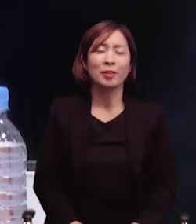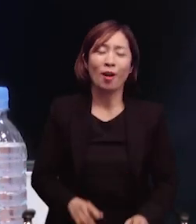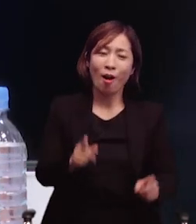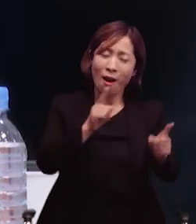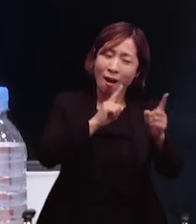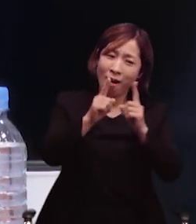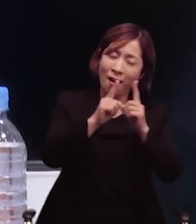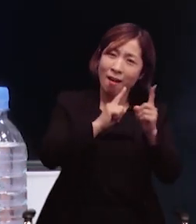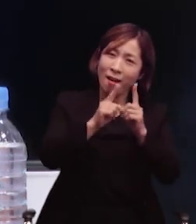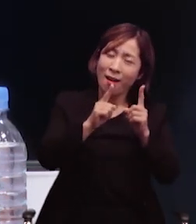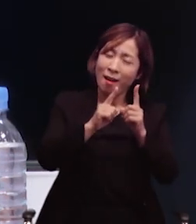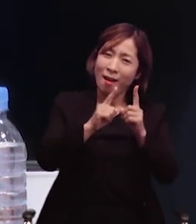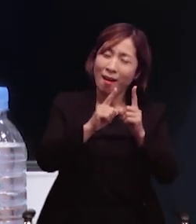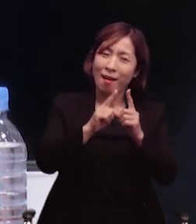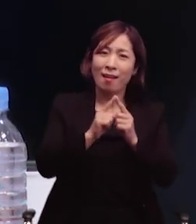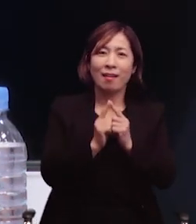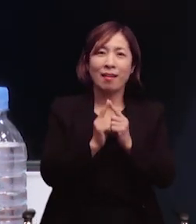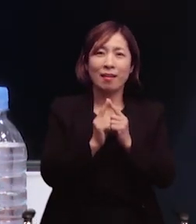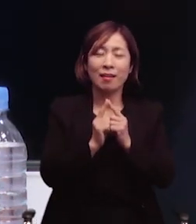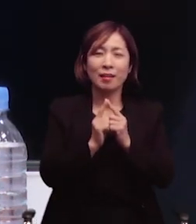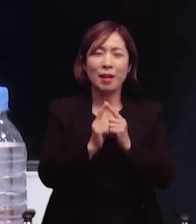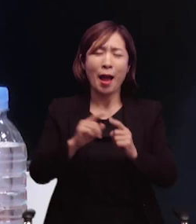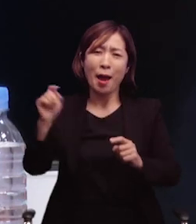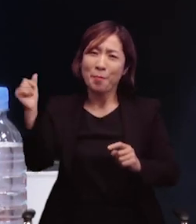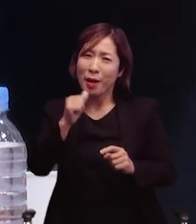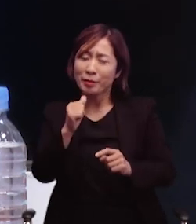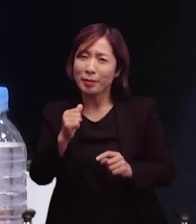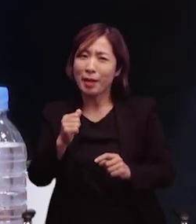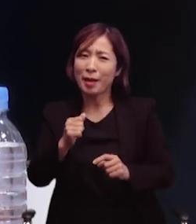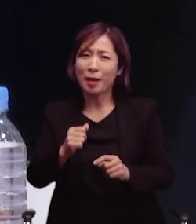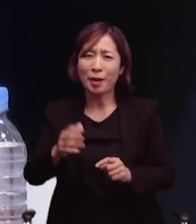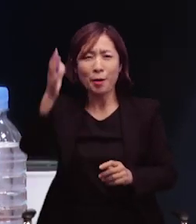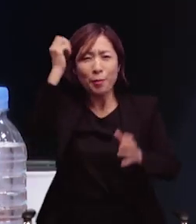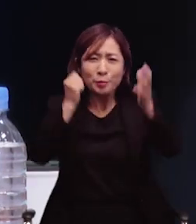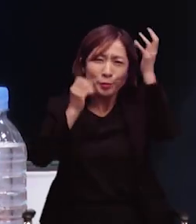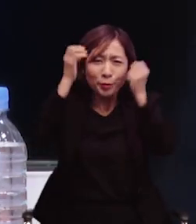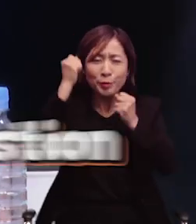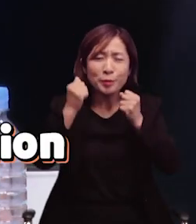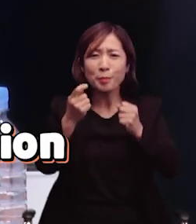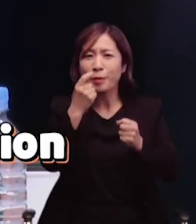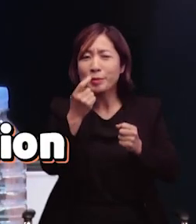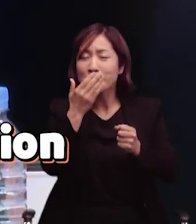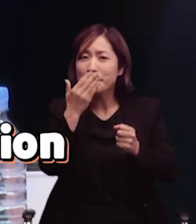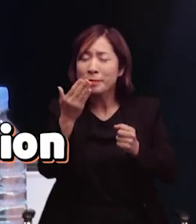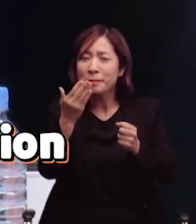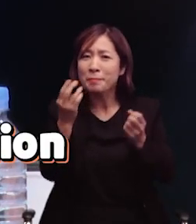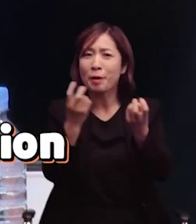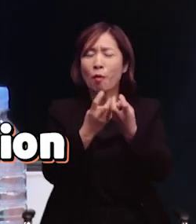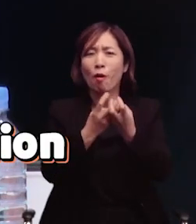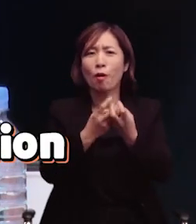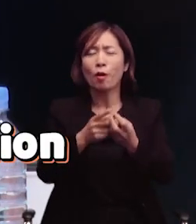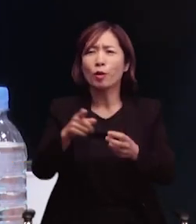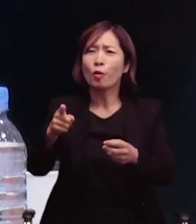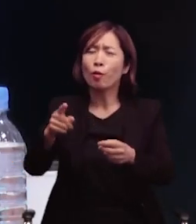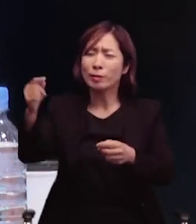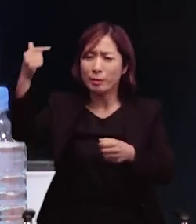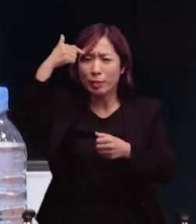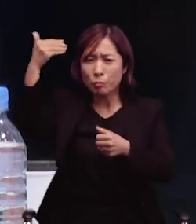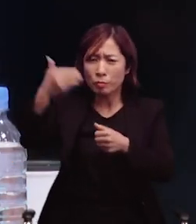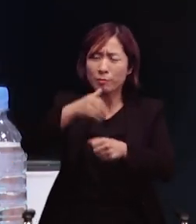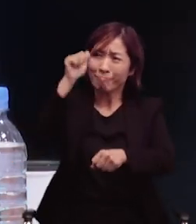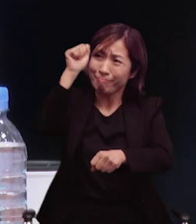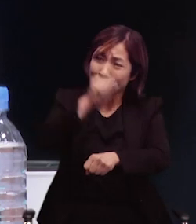언어 언어 를 빠르게 습득하는 비법이 거 사실 질문 너무 잘 하신 것 같아요